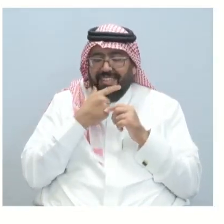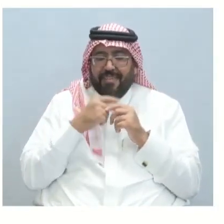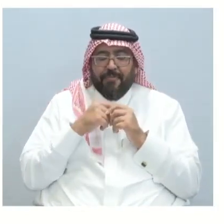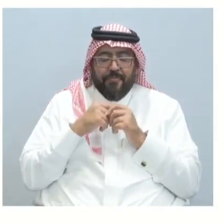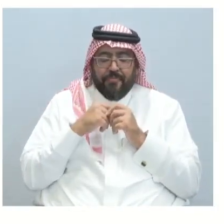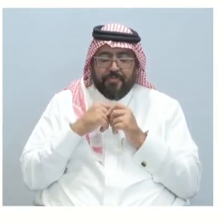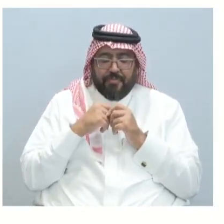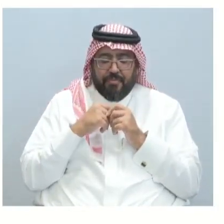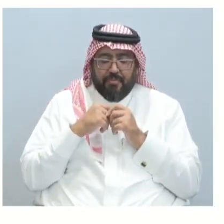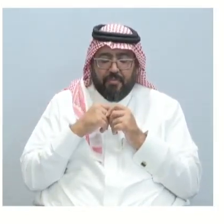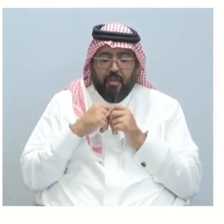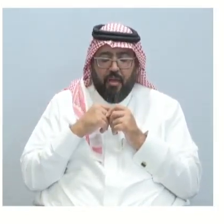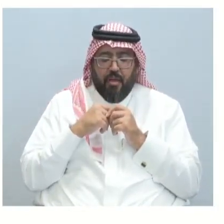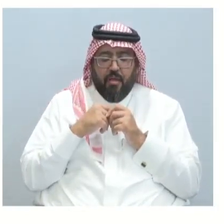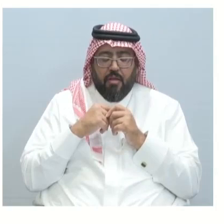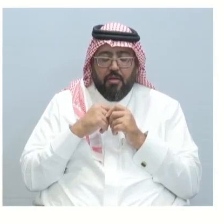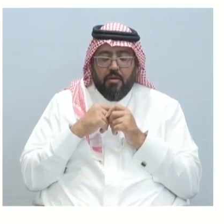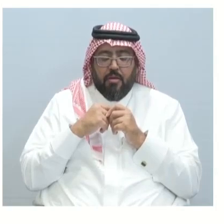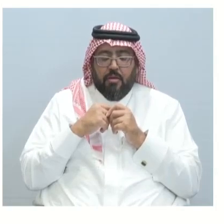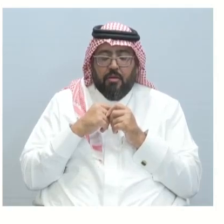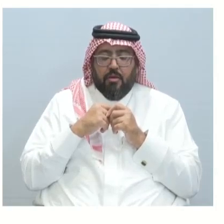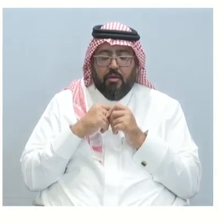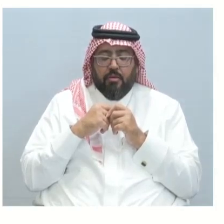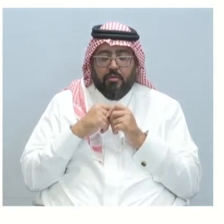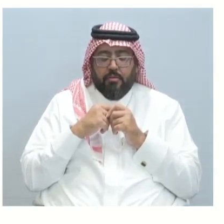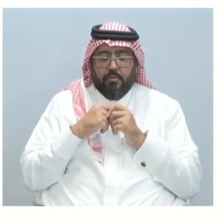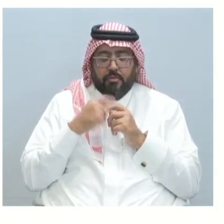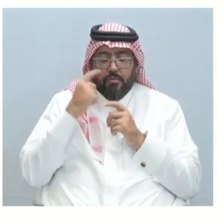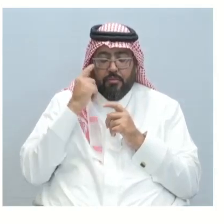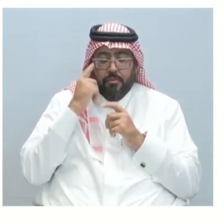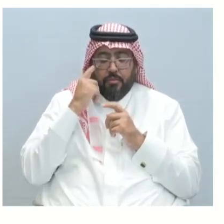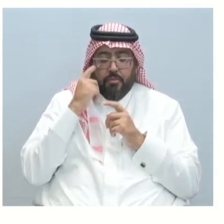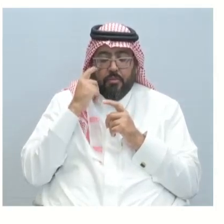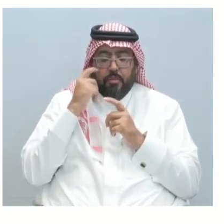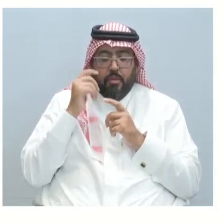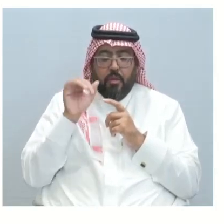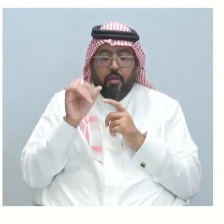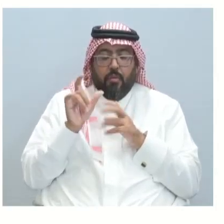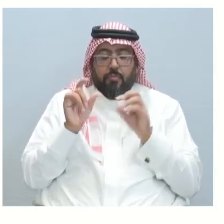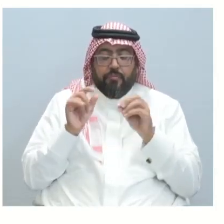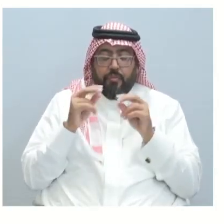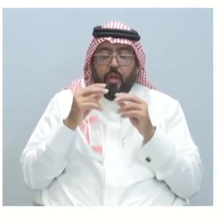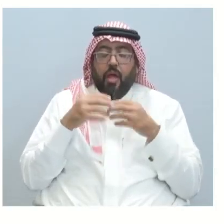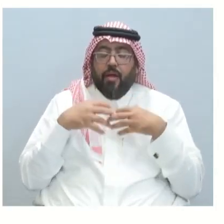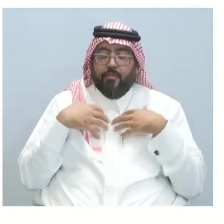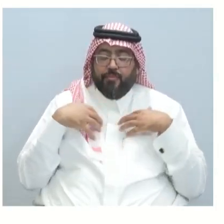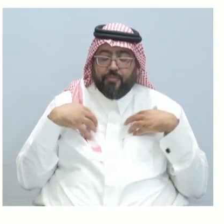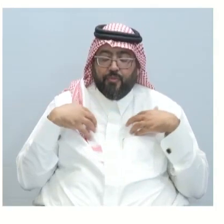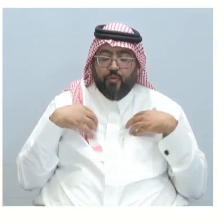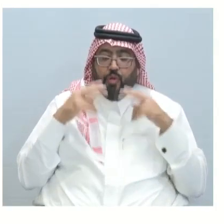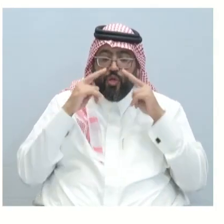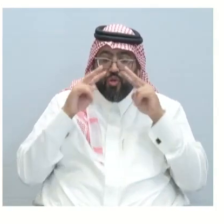عند رؤ رؤيتهم لك فهذا يدل على يدل على انهما ا راضيان عنك